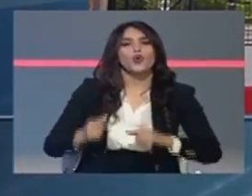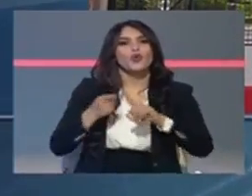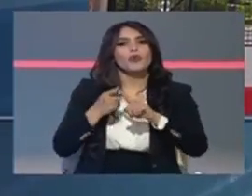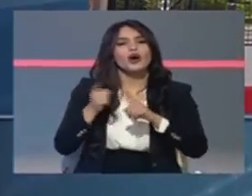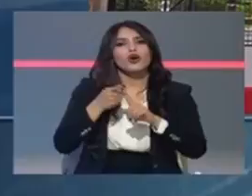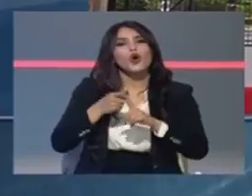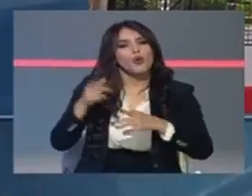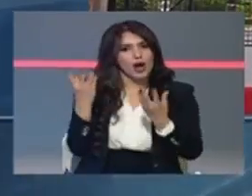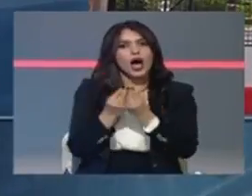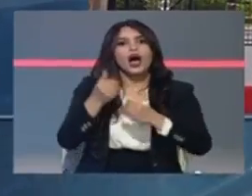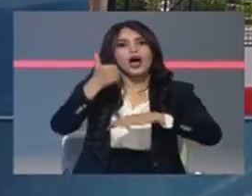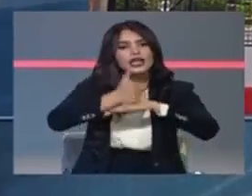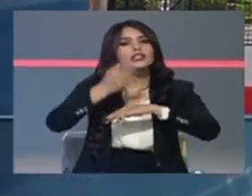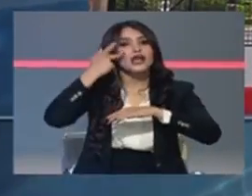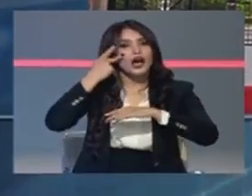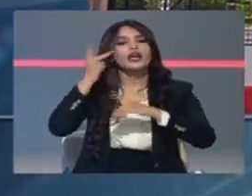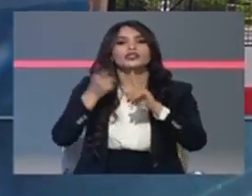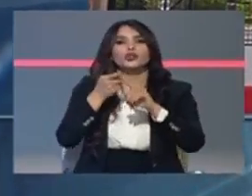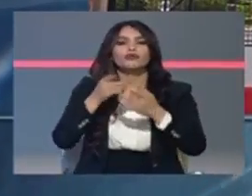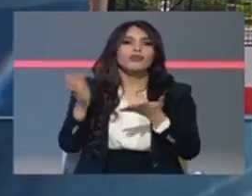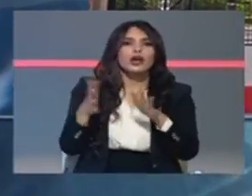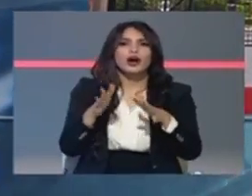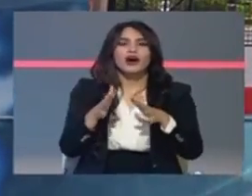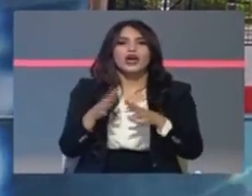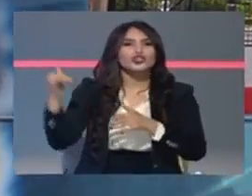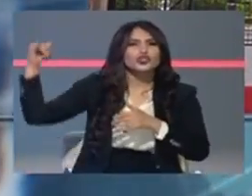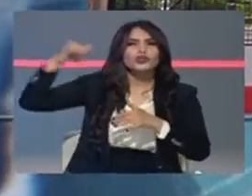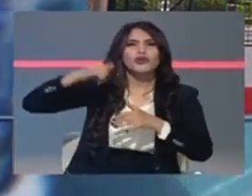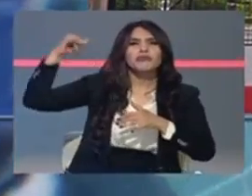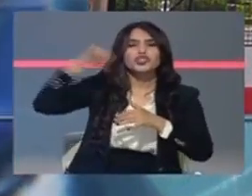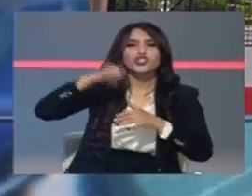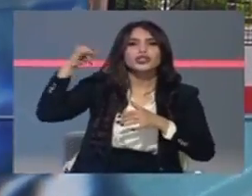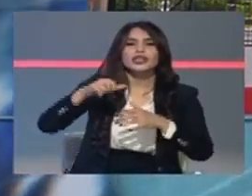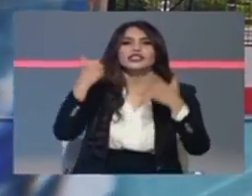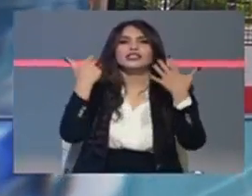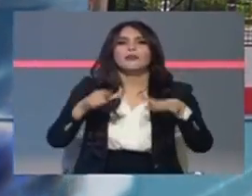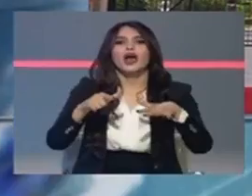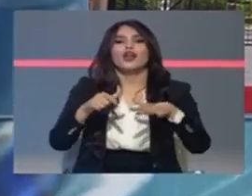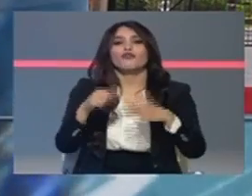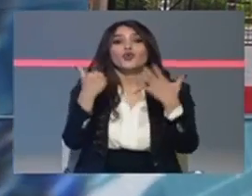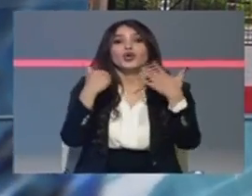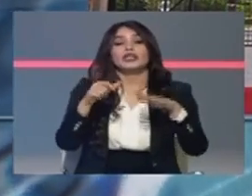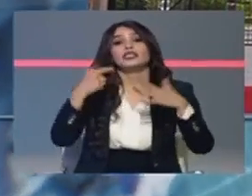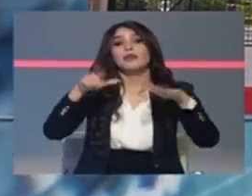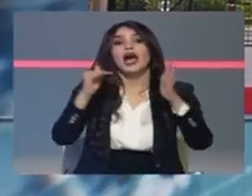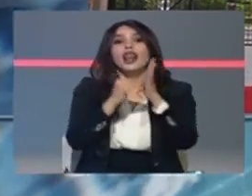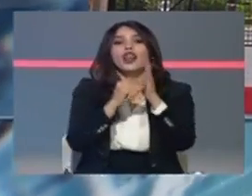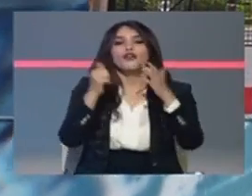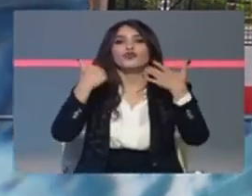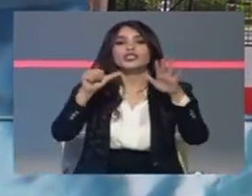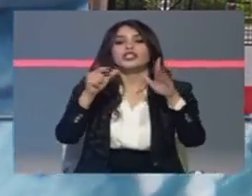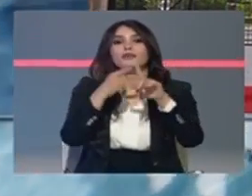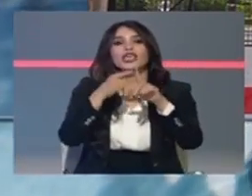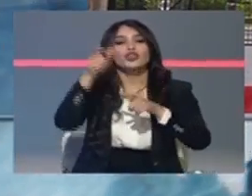السيد رئيس الجمهورية. حتى التو تم إجلاء قرابة 7600 تونسي، مازال عندنا تقريبا